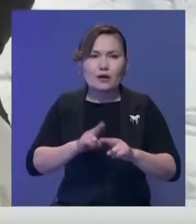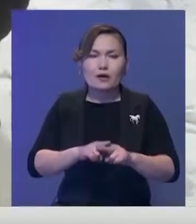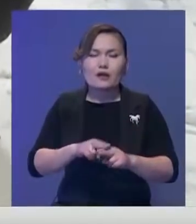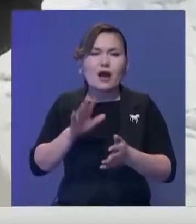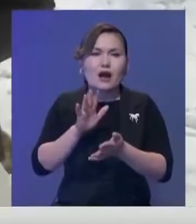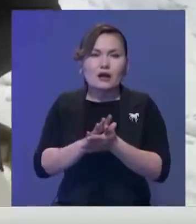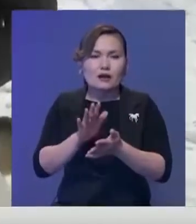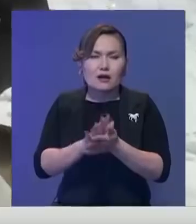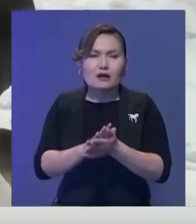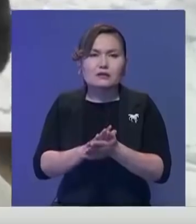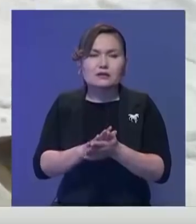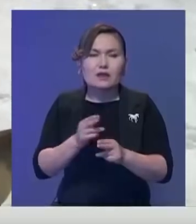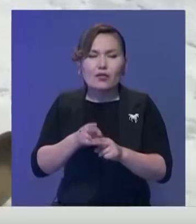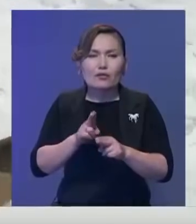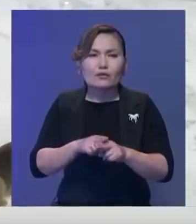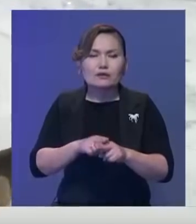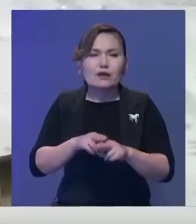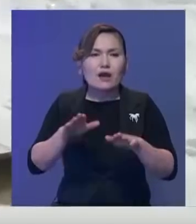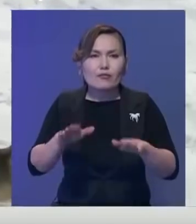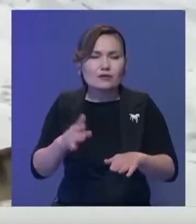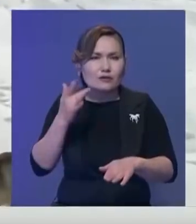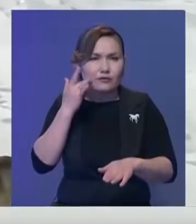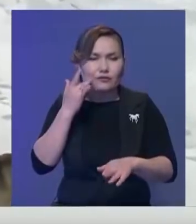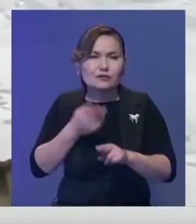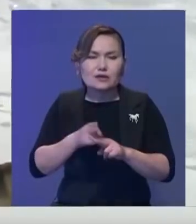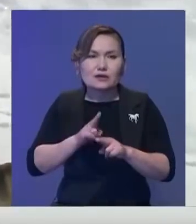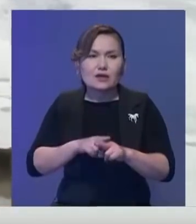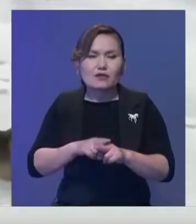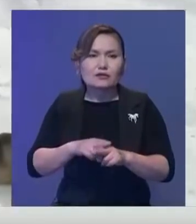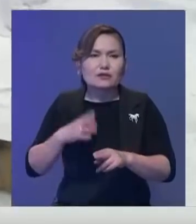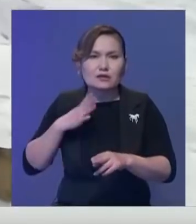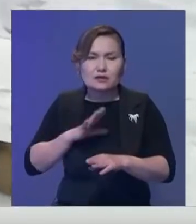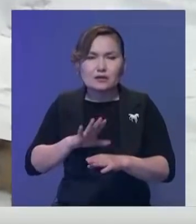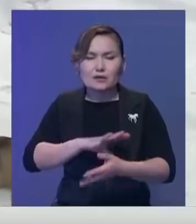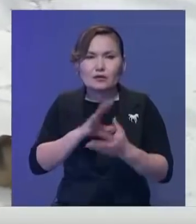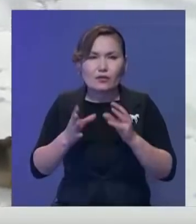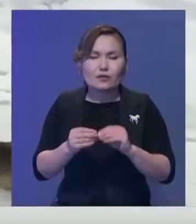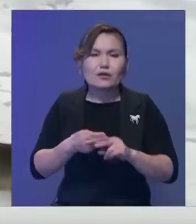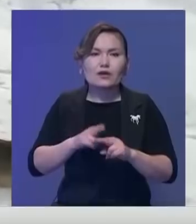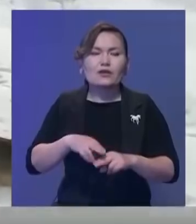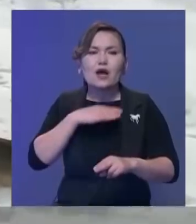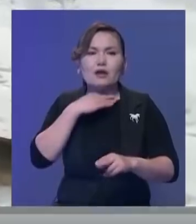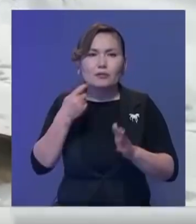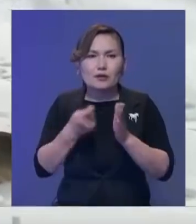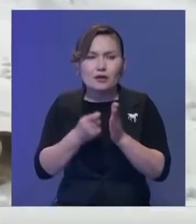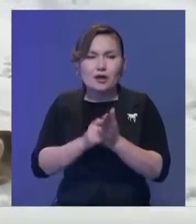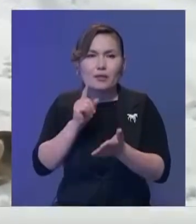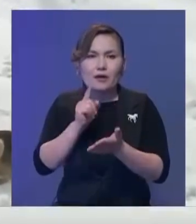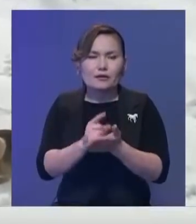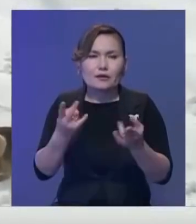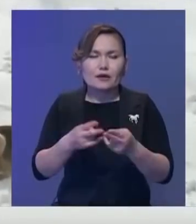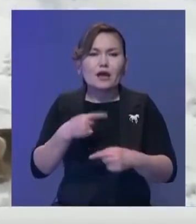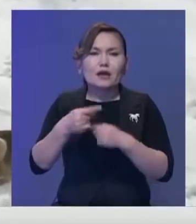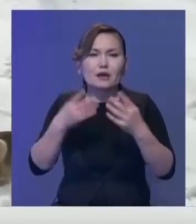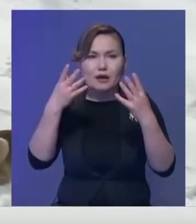жерге жатпайды. Күніне 2 рет тамақтандырса да жеткілікті, бірақ рационда ет болғаны абзал. Ал келесі күні